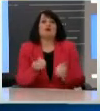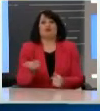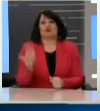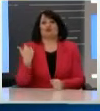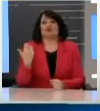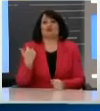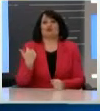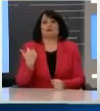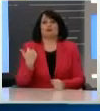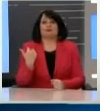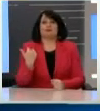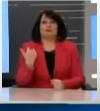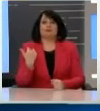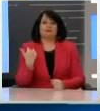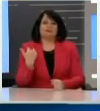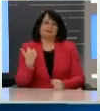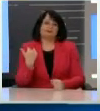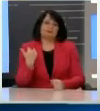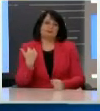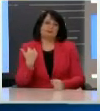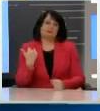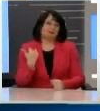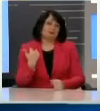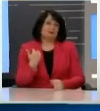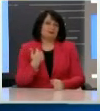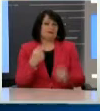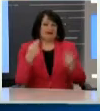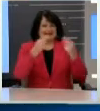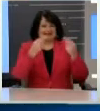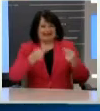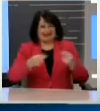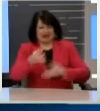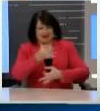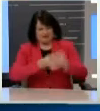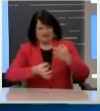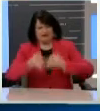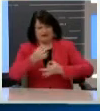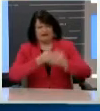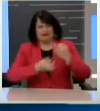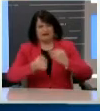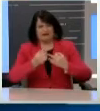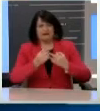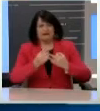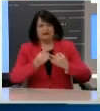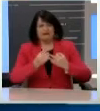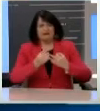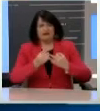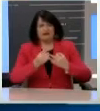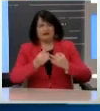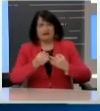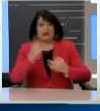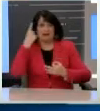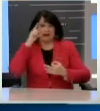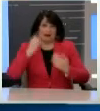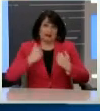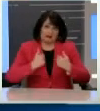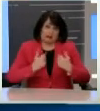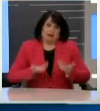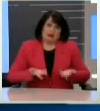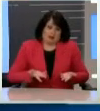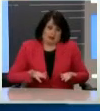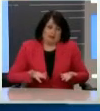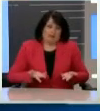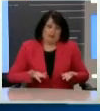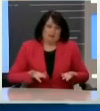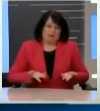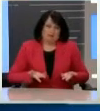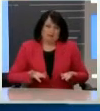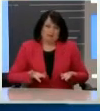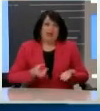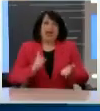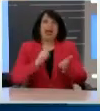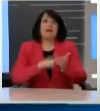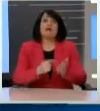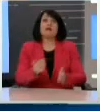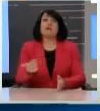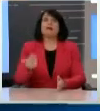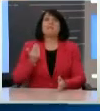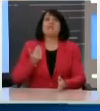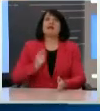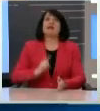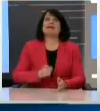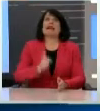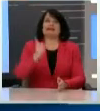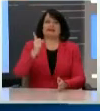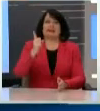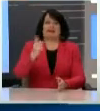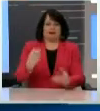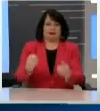τα στοιχεία που αναφέρατε και που δεν μας ήταν γνωστά βέβαια και πρέπει να το είχατε κάνει πριν το ταξίδι σας στην